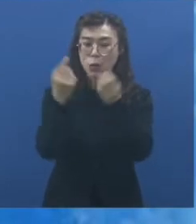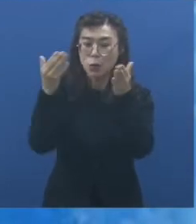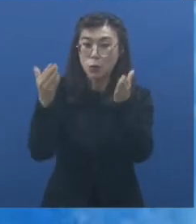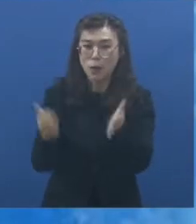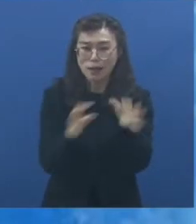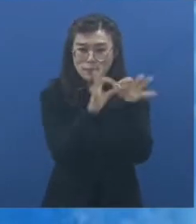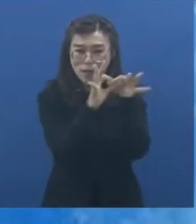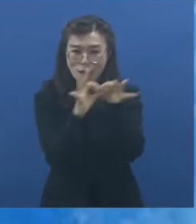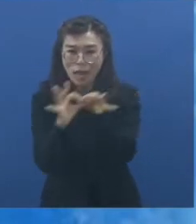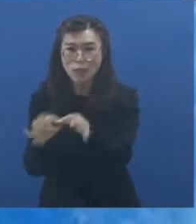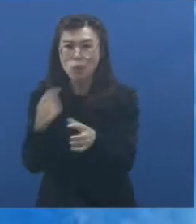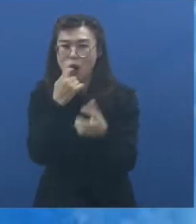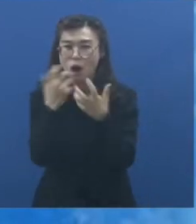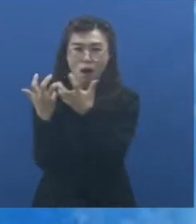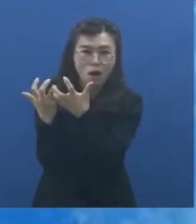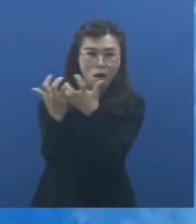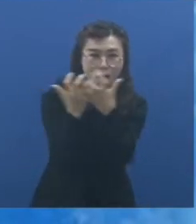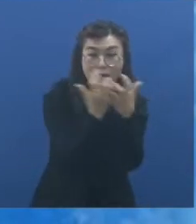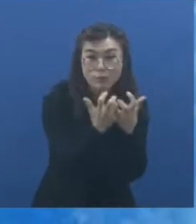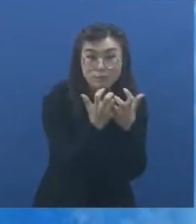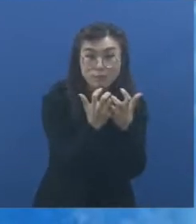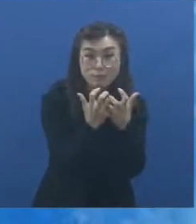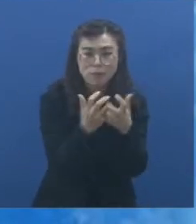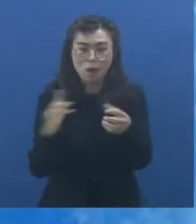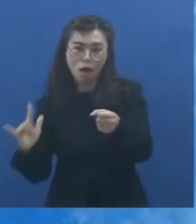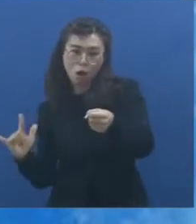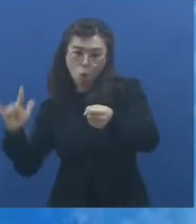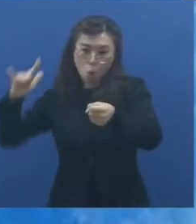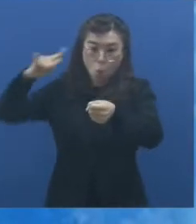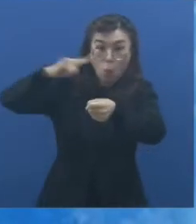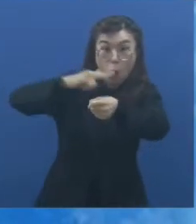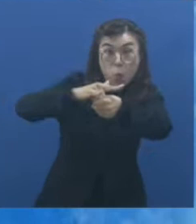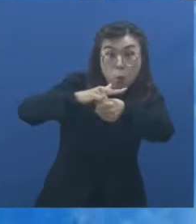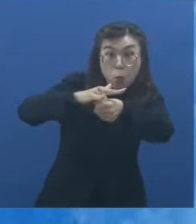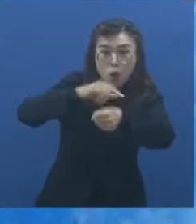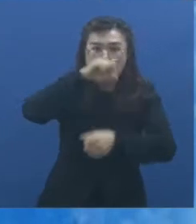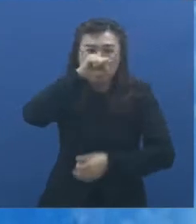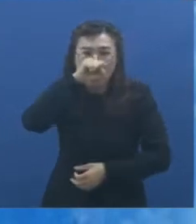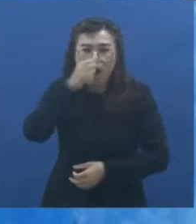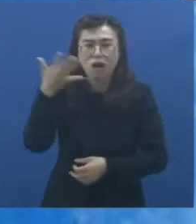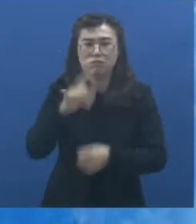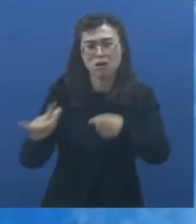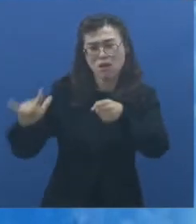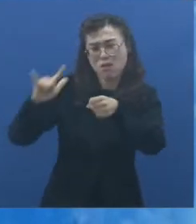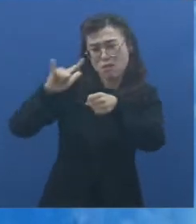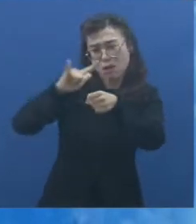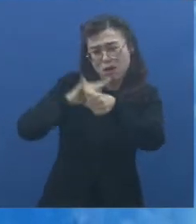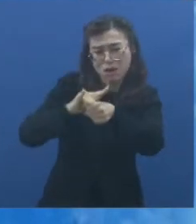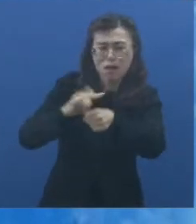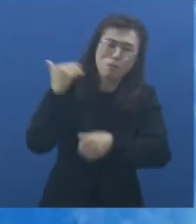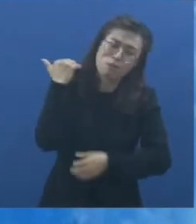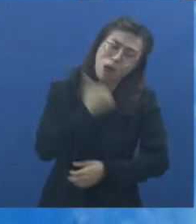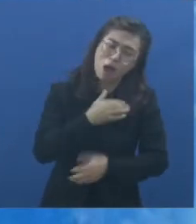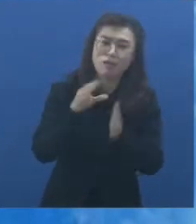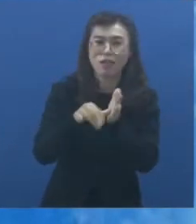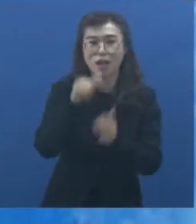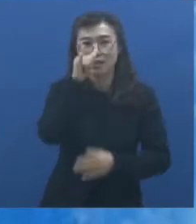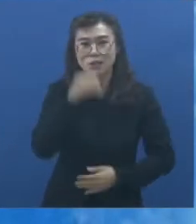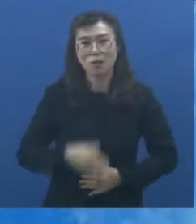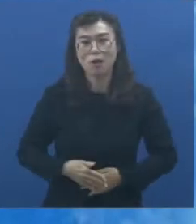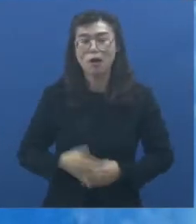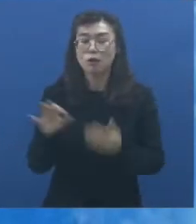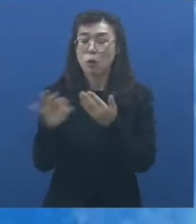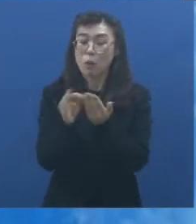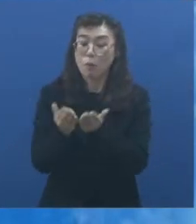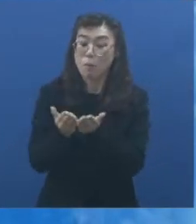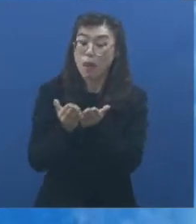받아도 바다가 얼어 있죠 그런데 비행기로 가면 좋겠지만 비행기로 갈 수 있는 건 한계가 있어요 그러면은 배로 가야 되는데 그냥 배는